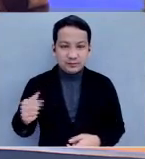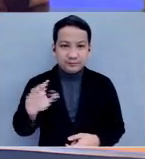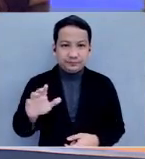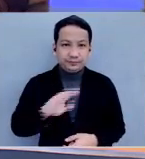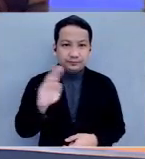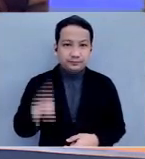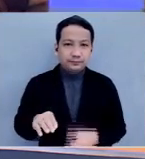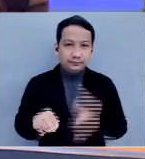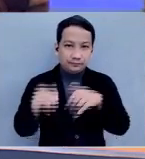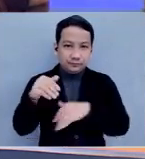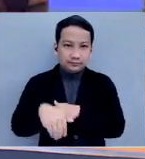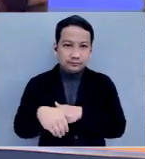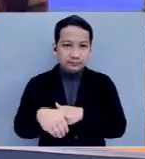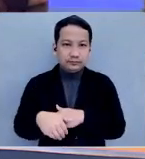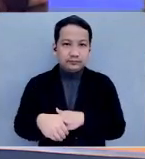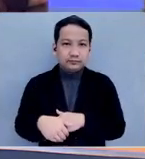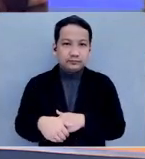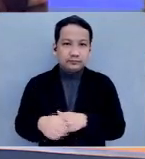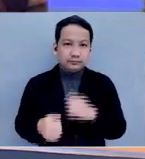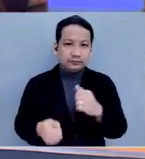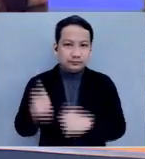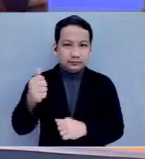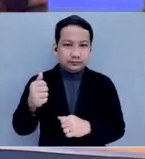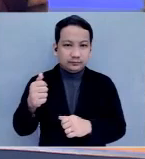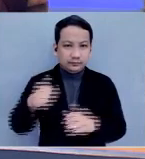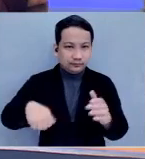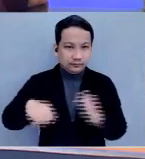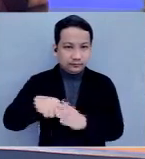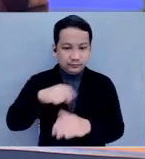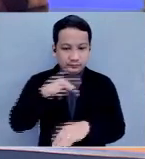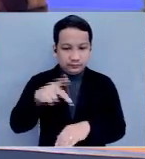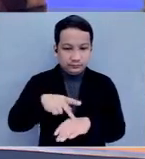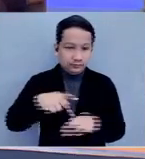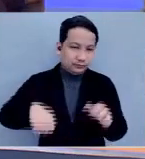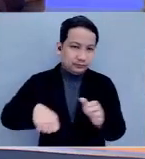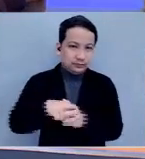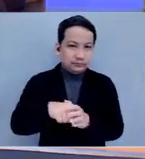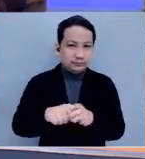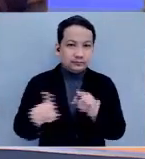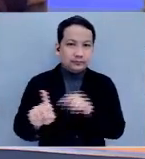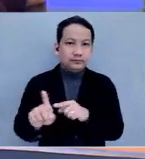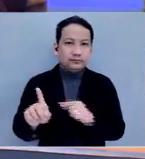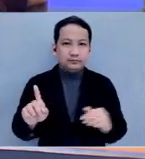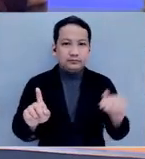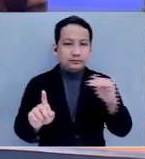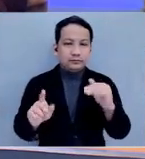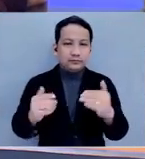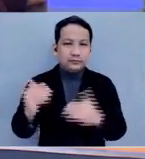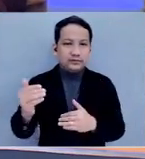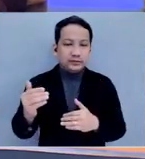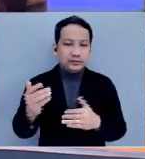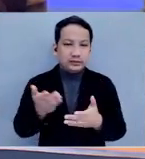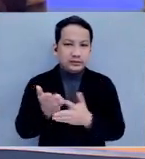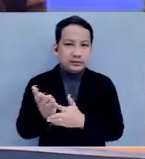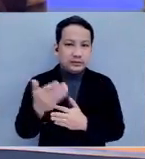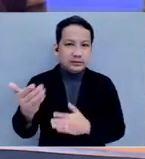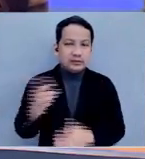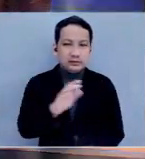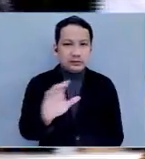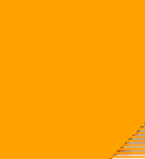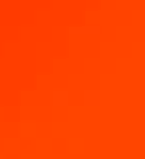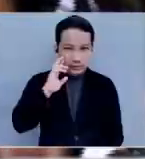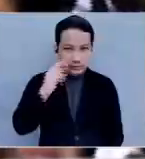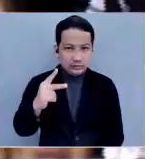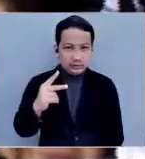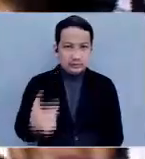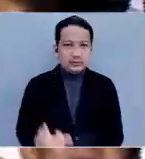Kagabi, naunang lumamang ang Pilipinas bago nalusutan ng kalaban. Nasa frontline ng balitang yan si Rainiel Pawid.